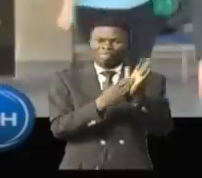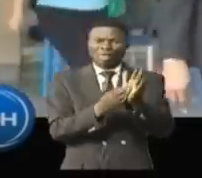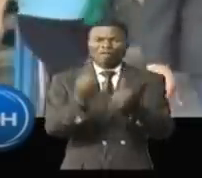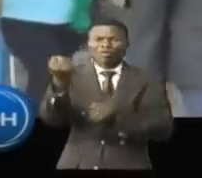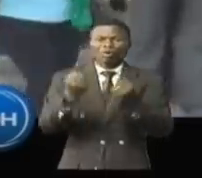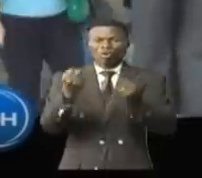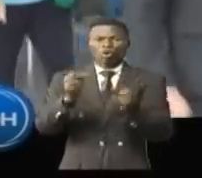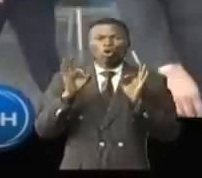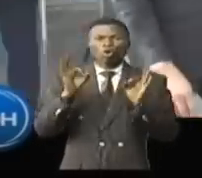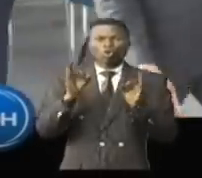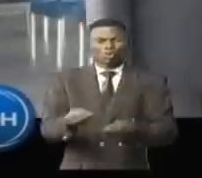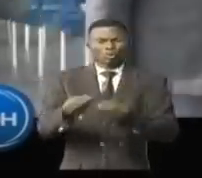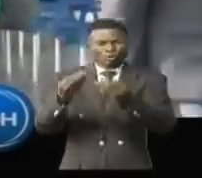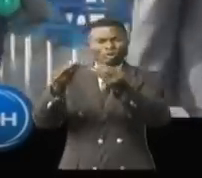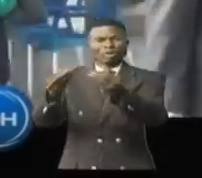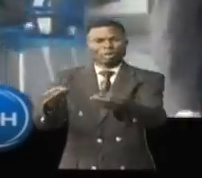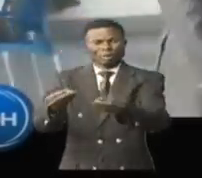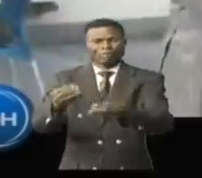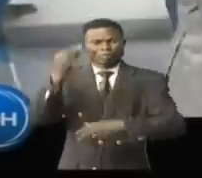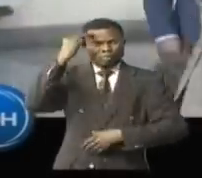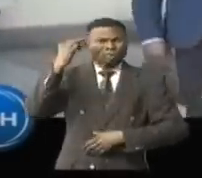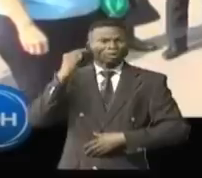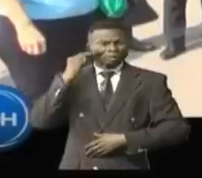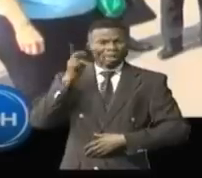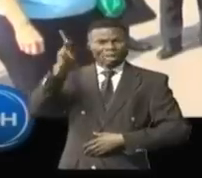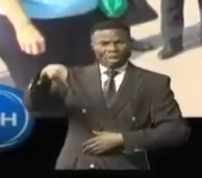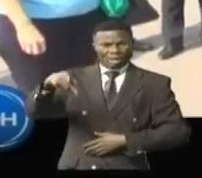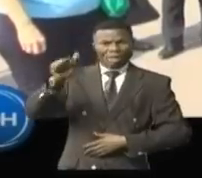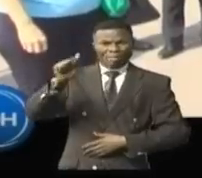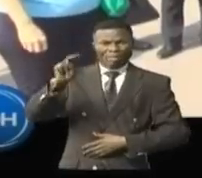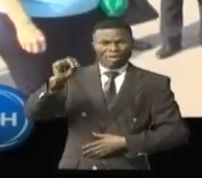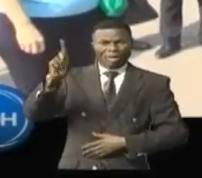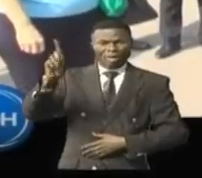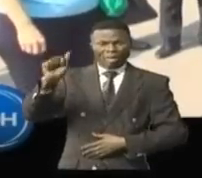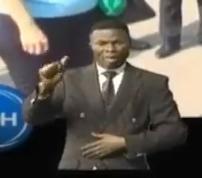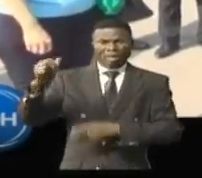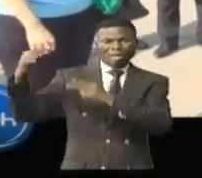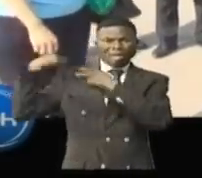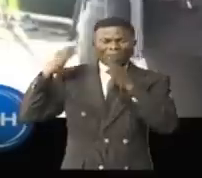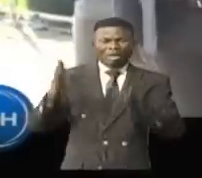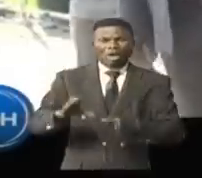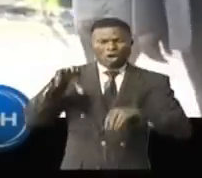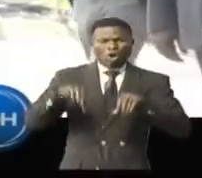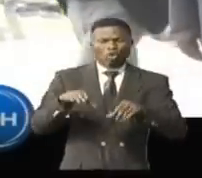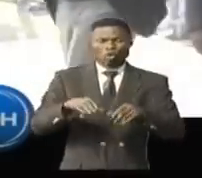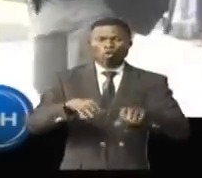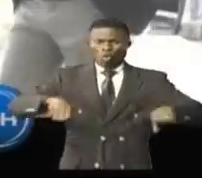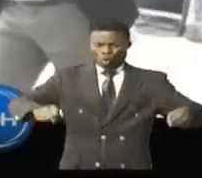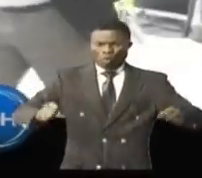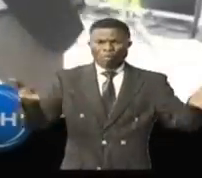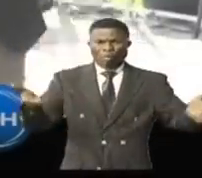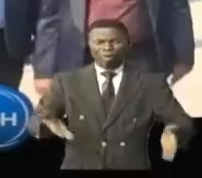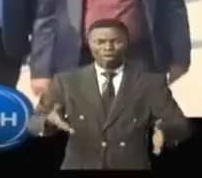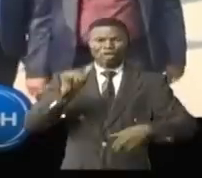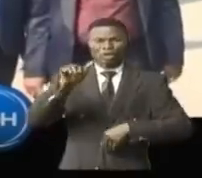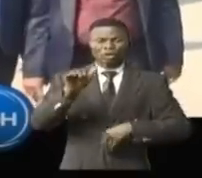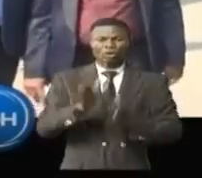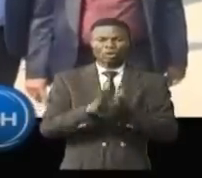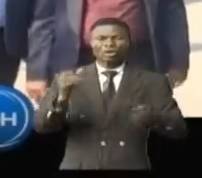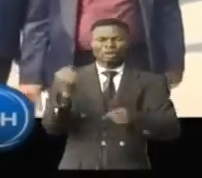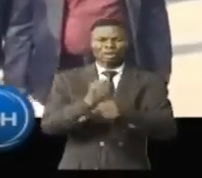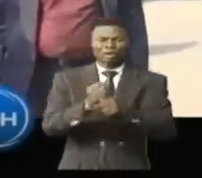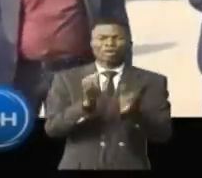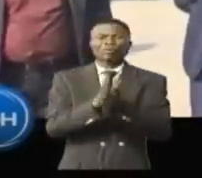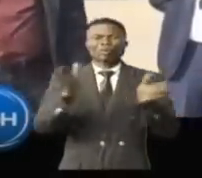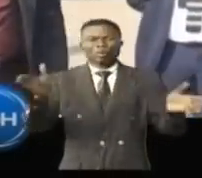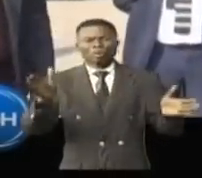gouvernement ont été réceptionnés par le ministre Mpanda en présence des responsables de Congo Motors et du directeur des services